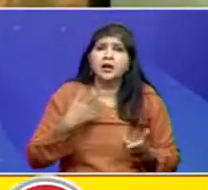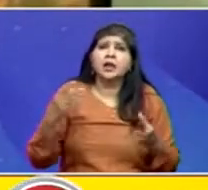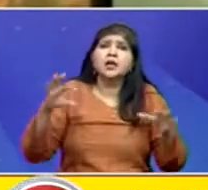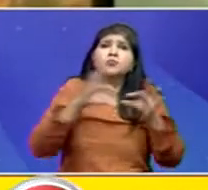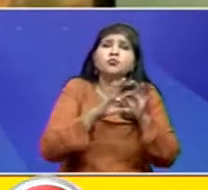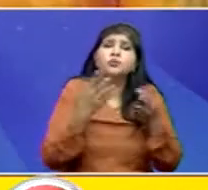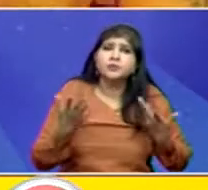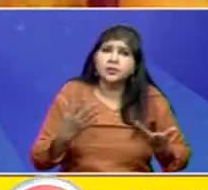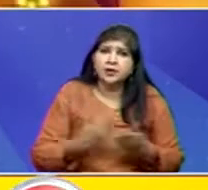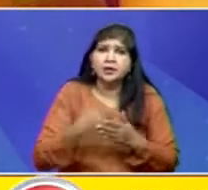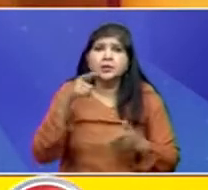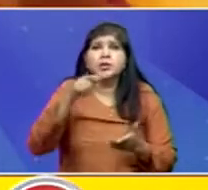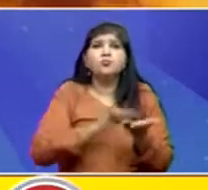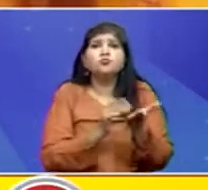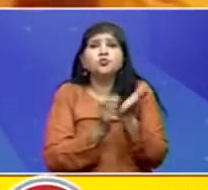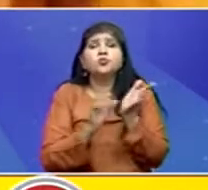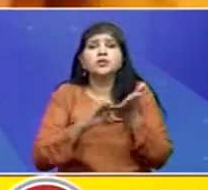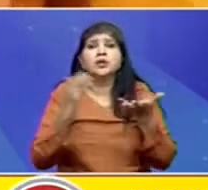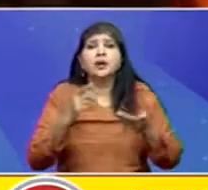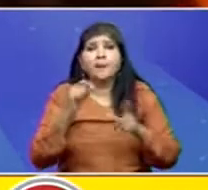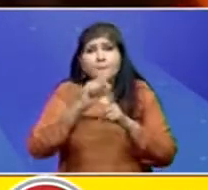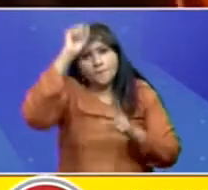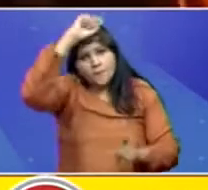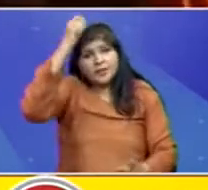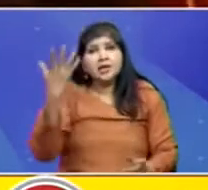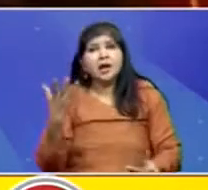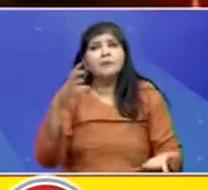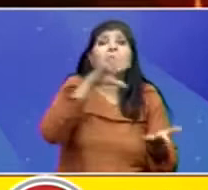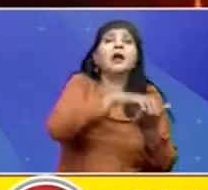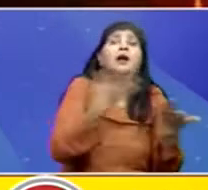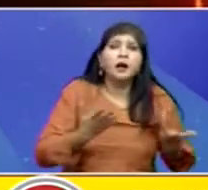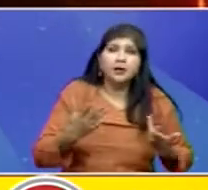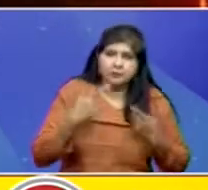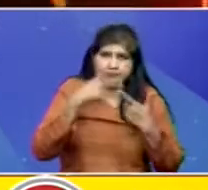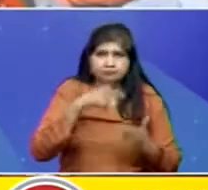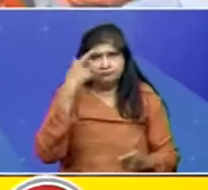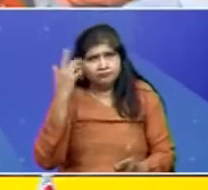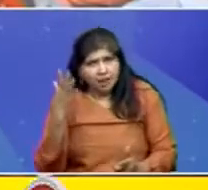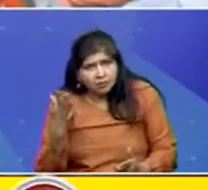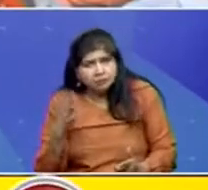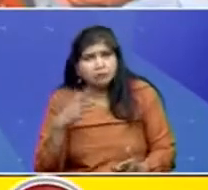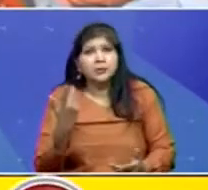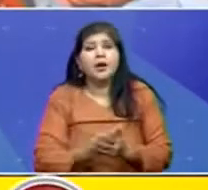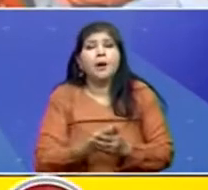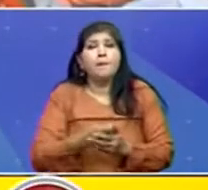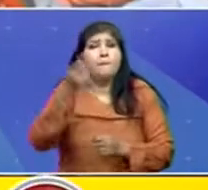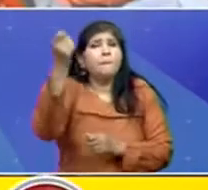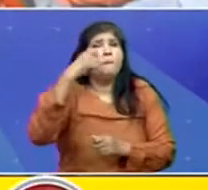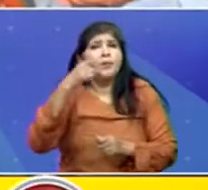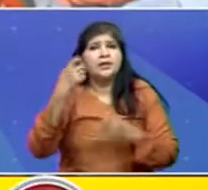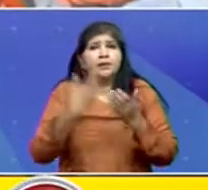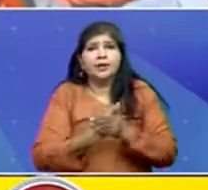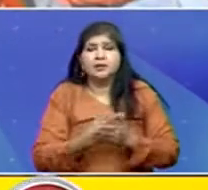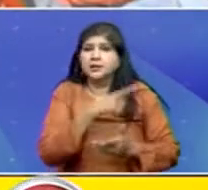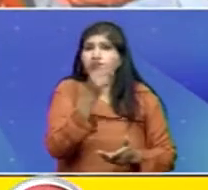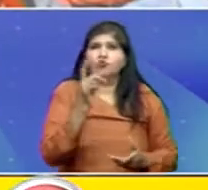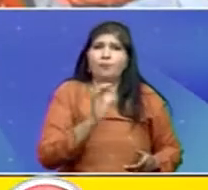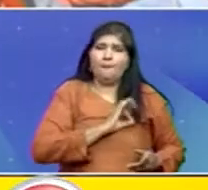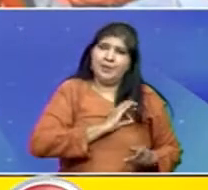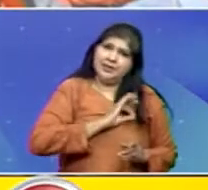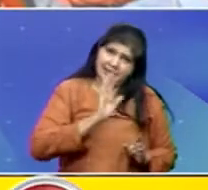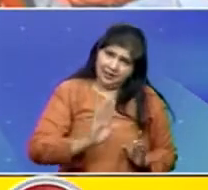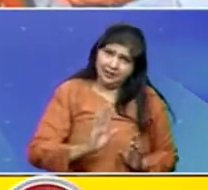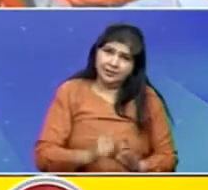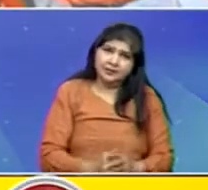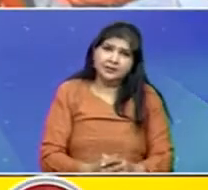हैं यह मुजियम पं पताना अता ही